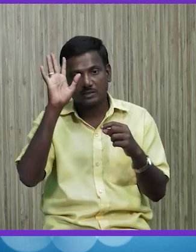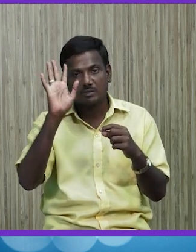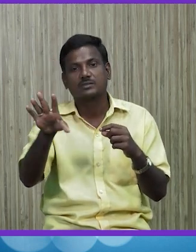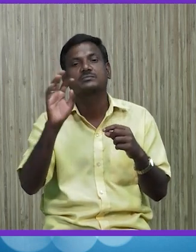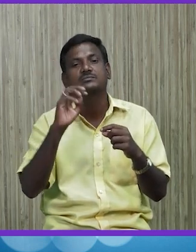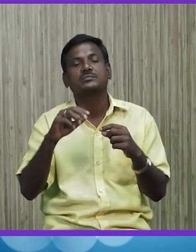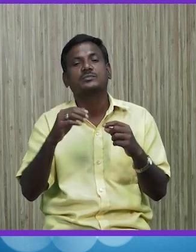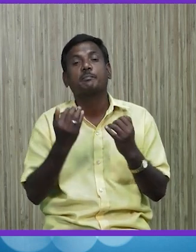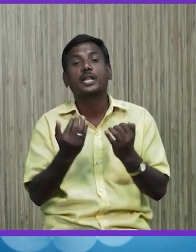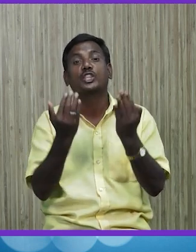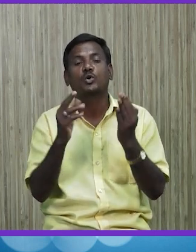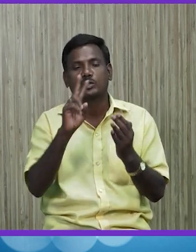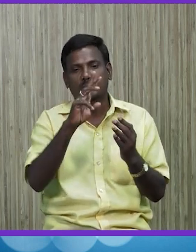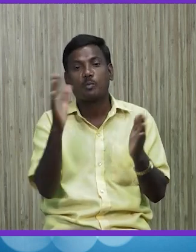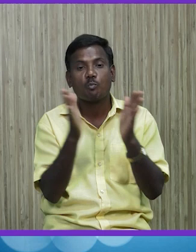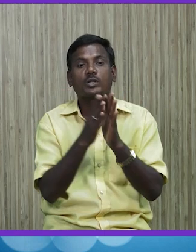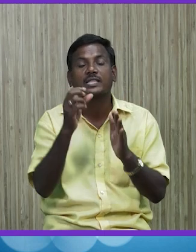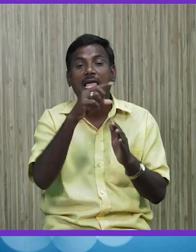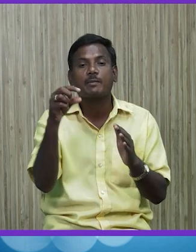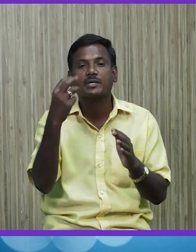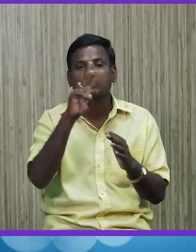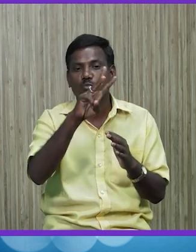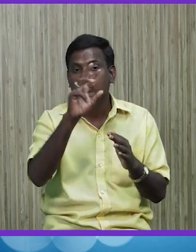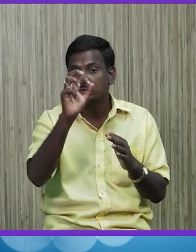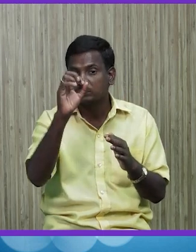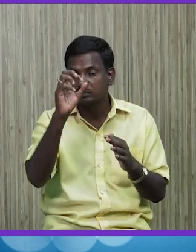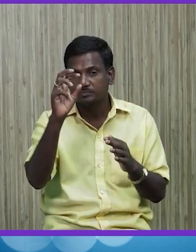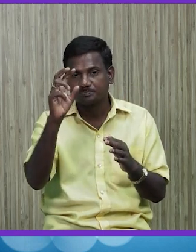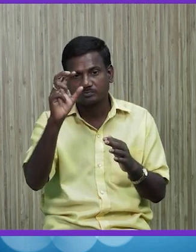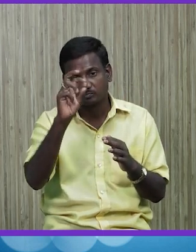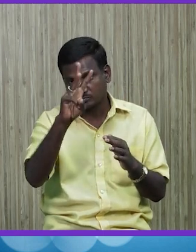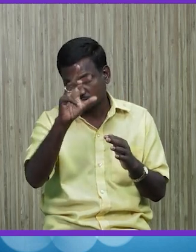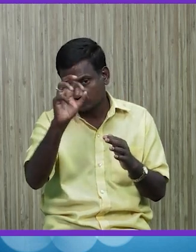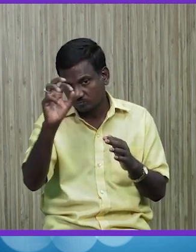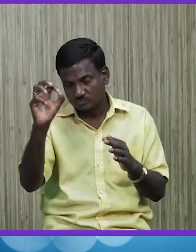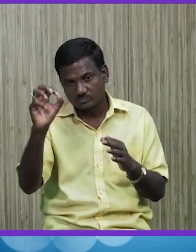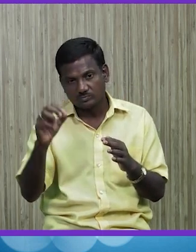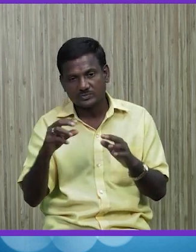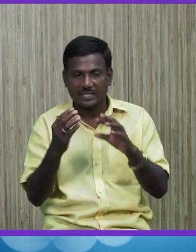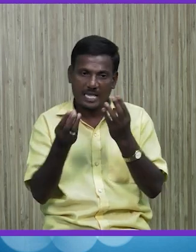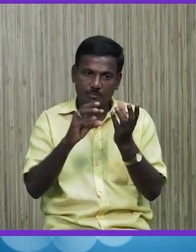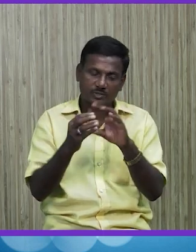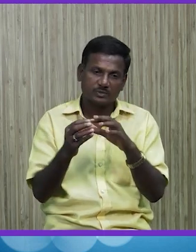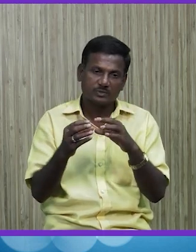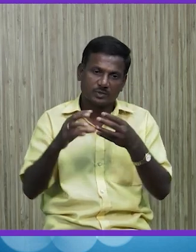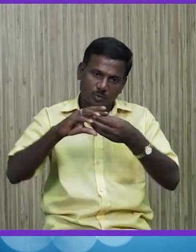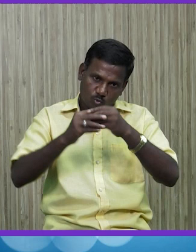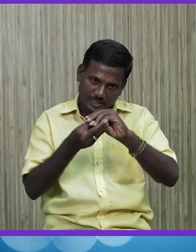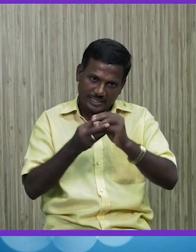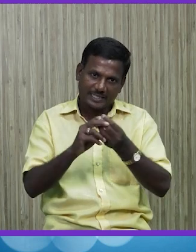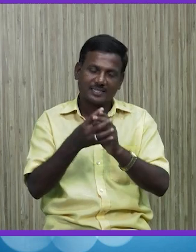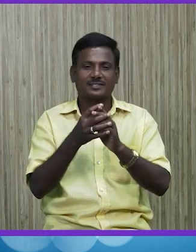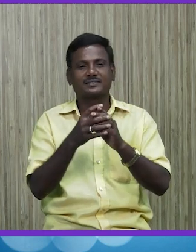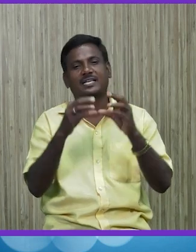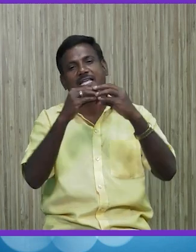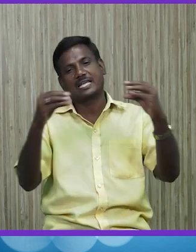காணப்படுத்தின்றனாய். குலந்தை வ richnessரும்பொழுது அதில் சில எலும்புகள் ஒன்றாகி